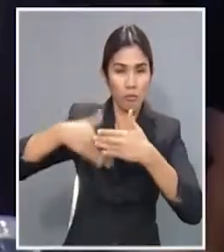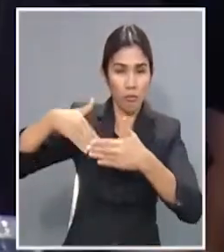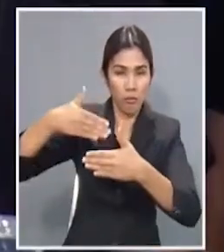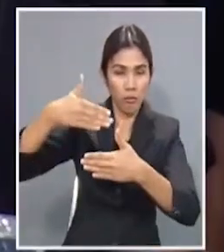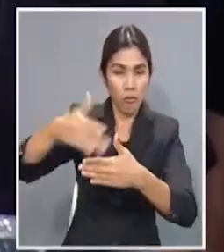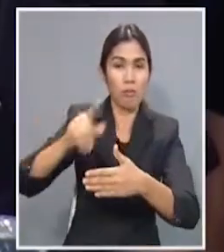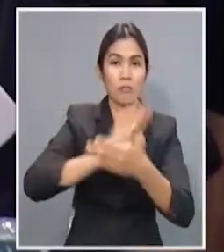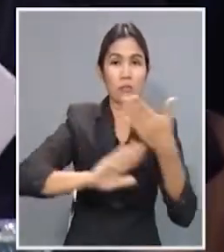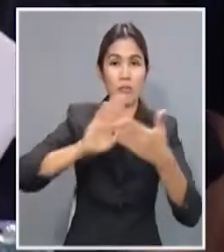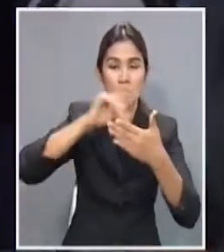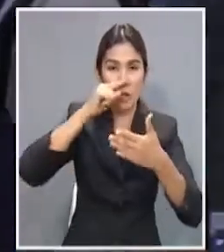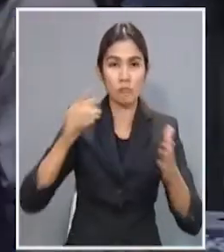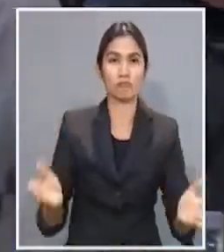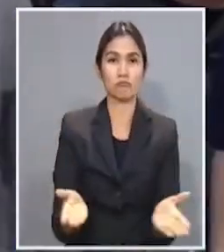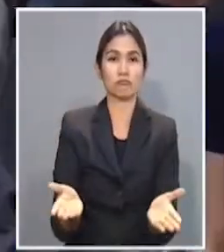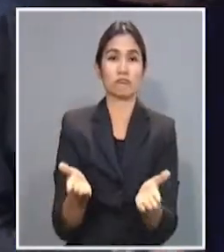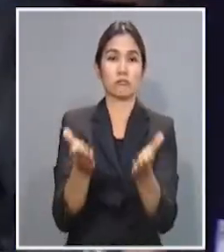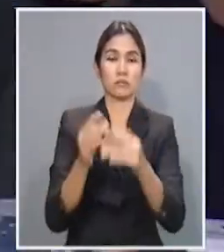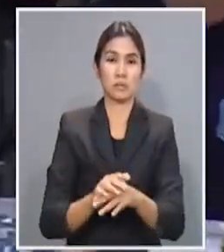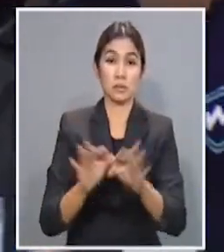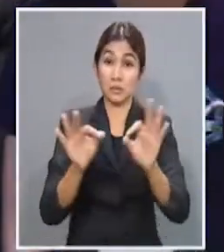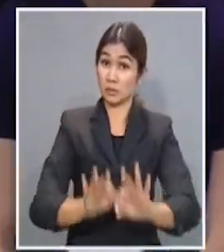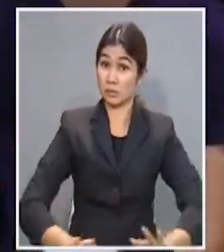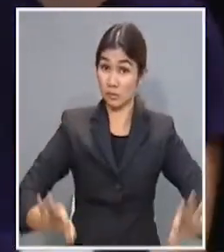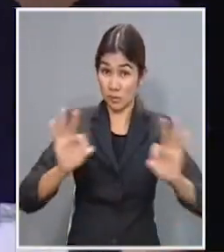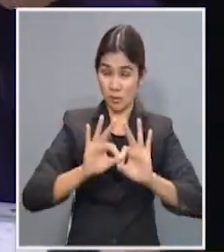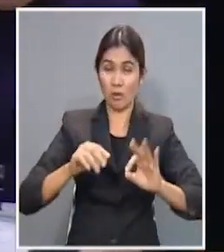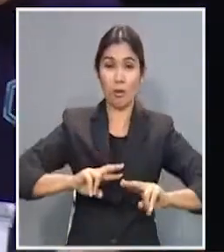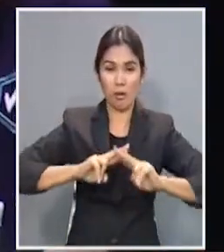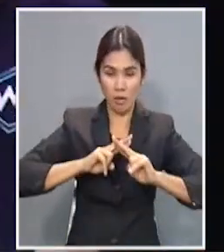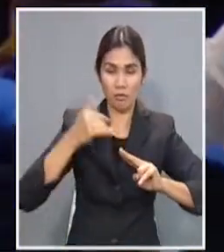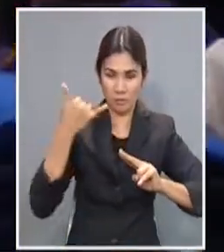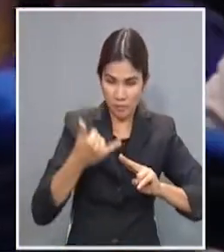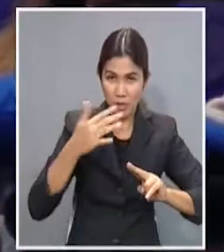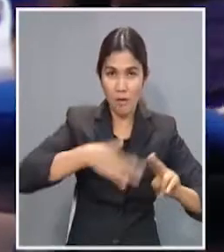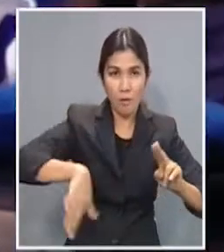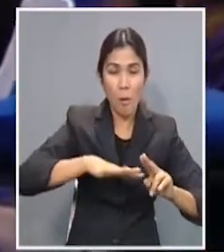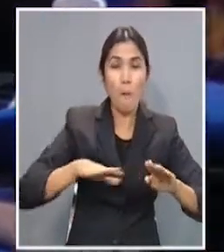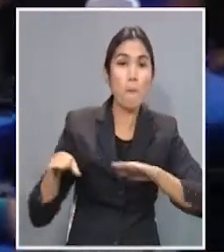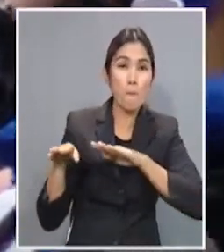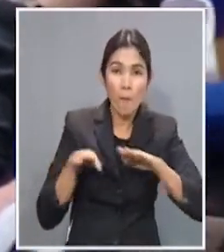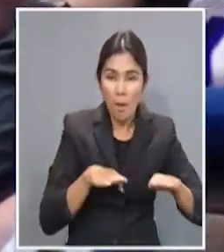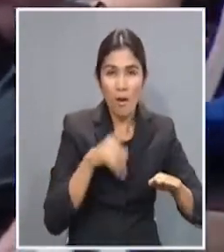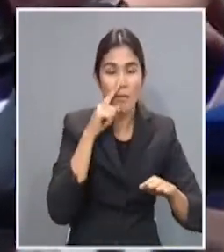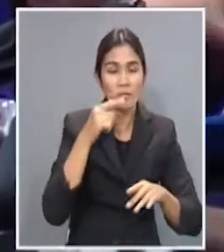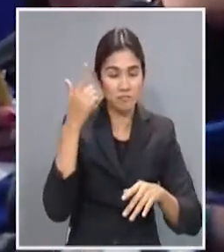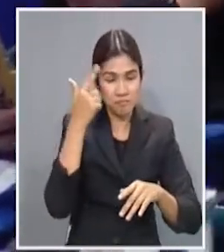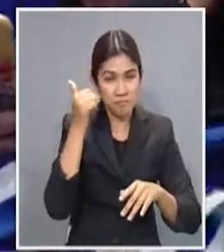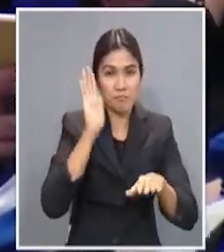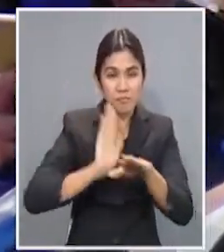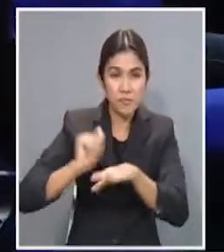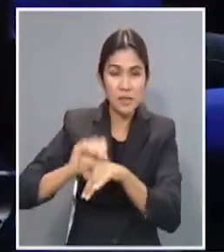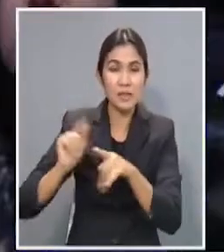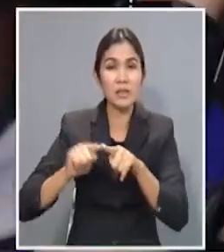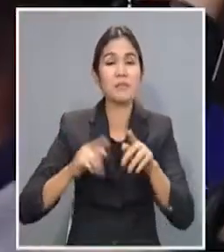ยในอนาคตค่ะแต่สิ่งสำคัญคือการเตรียมความพร้อมพวกเขาให้เป็นบุคลากรเทคโนโลยีที่มีประ